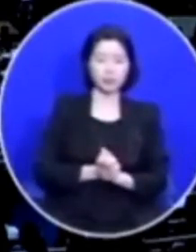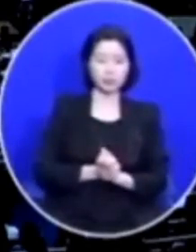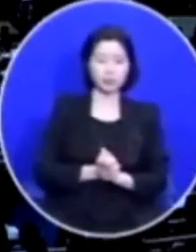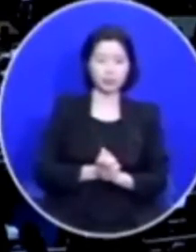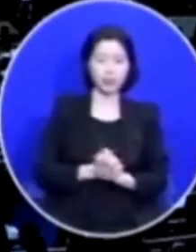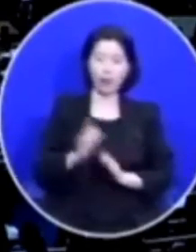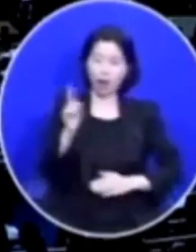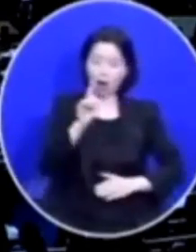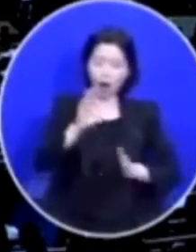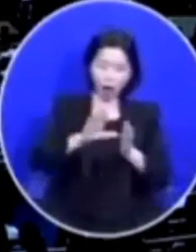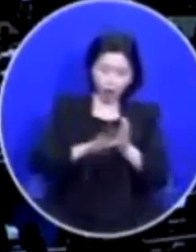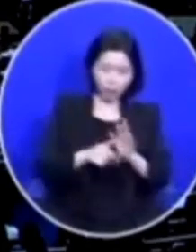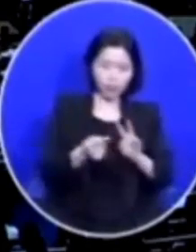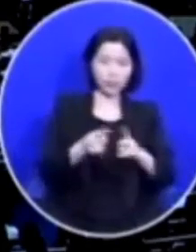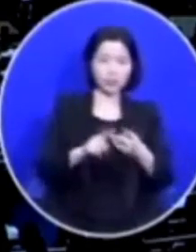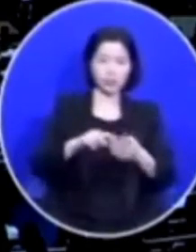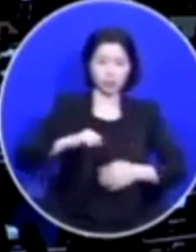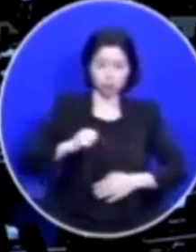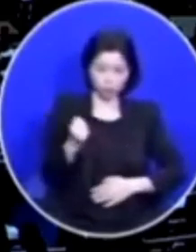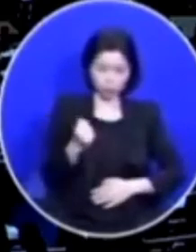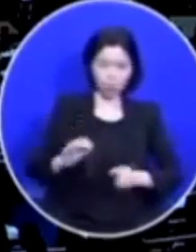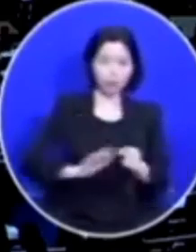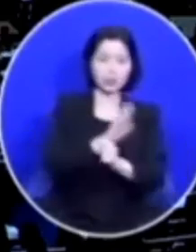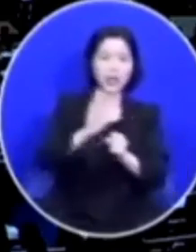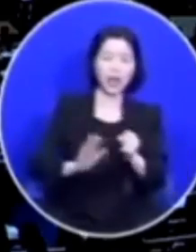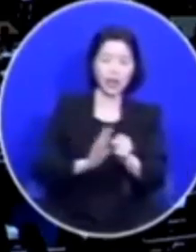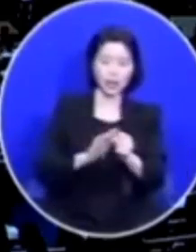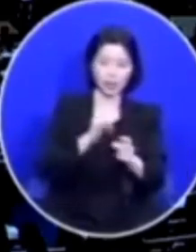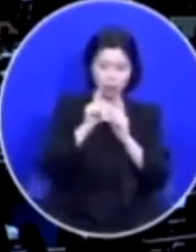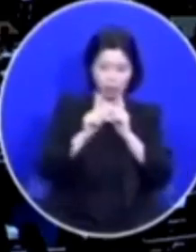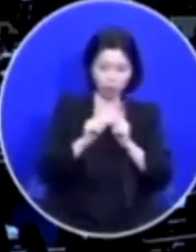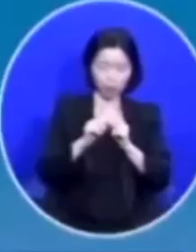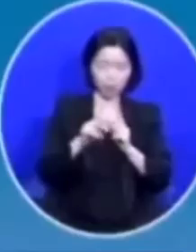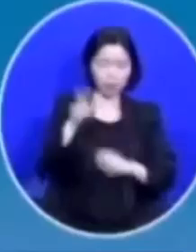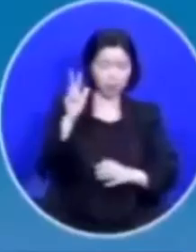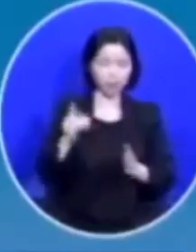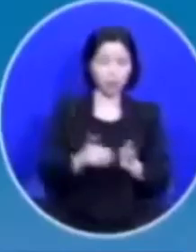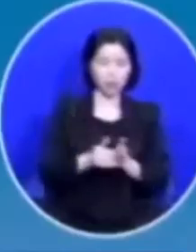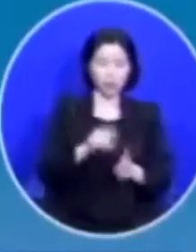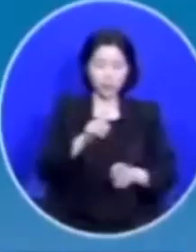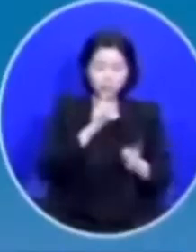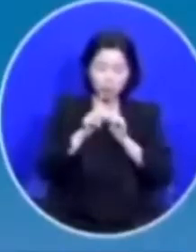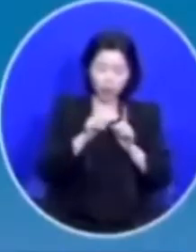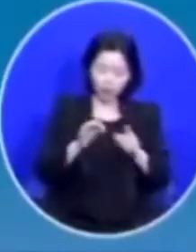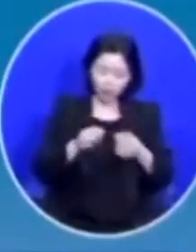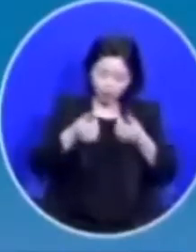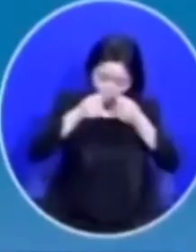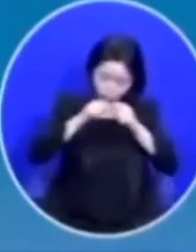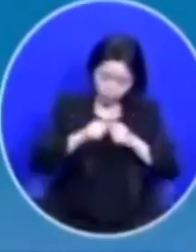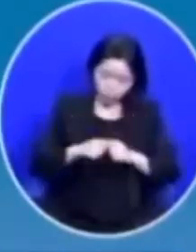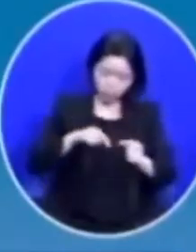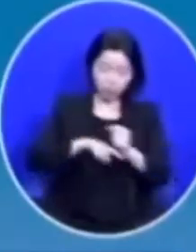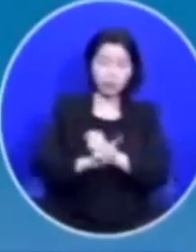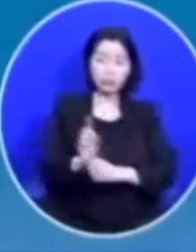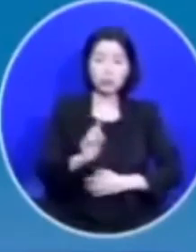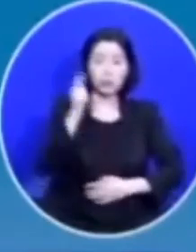어느 때나 순종하고 사랑하겠다고 그만의 구체적인 의미가 뭐죠